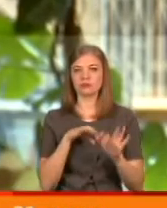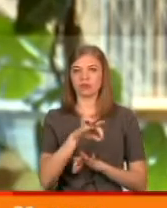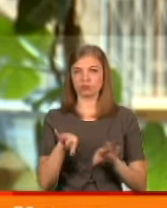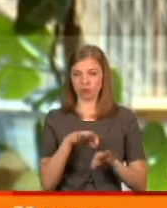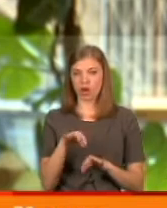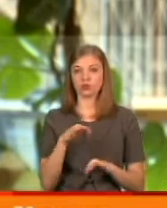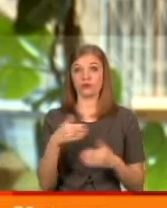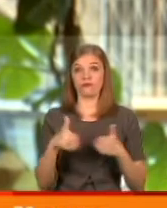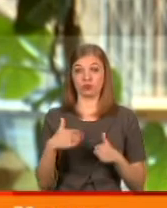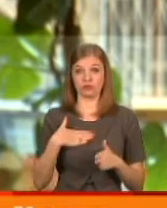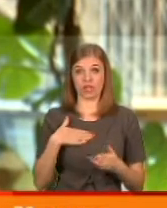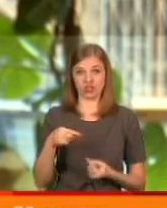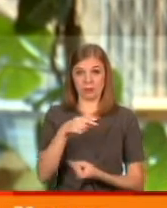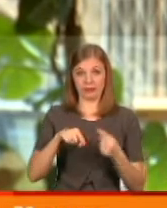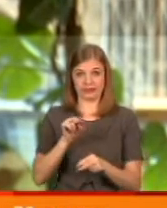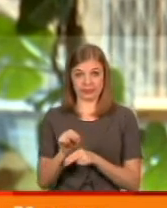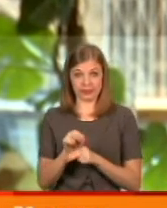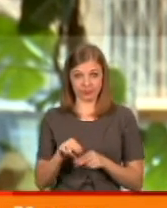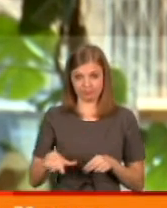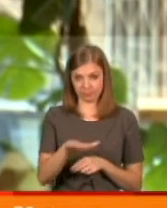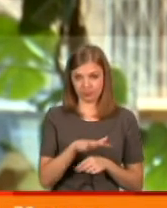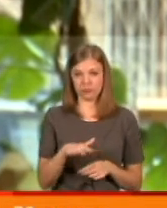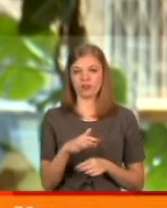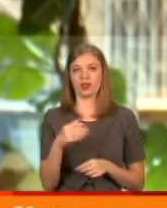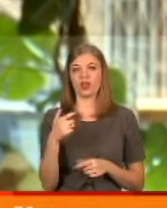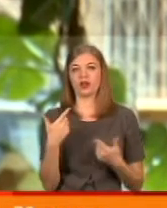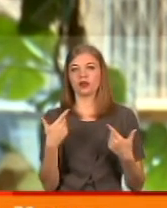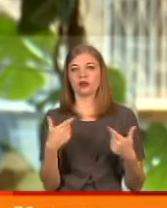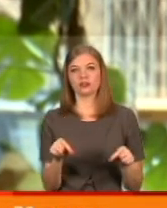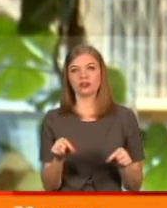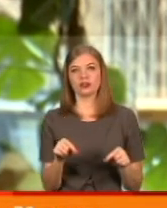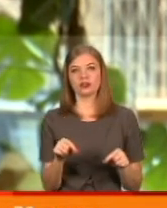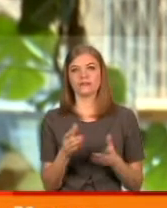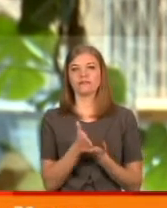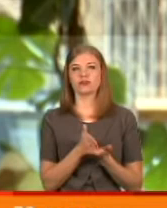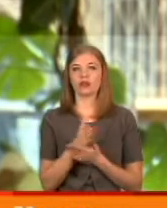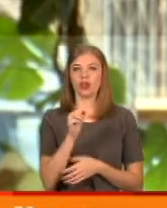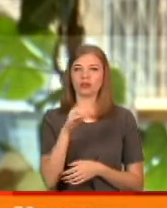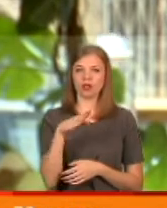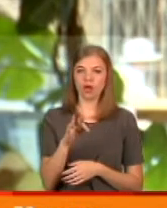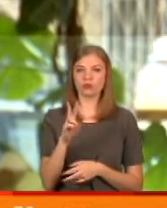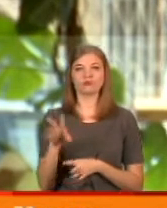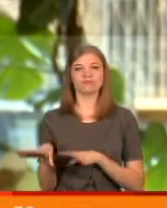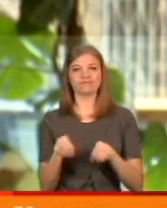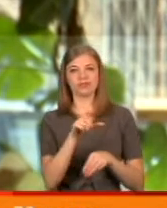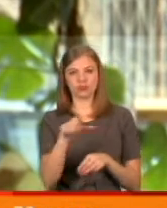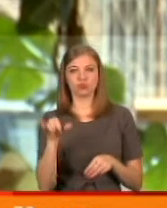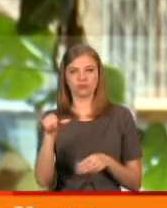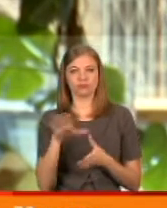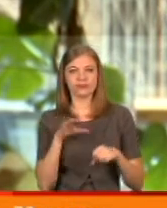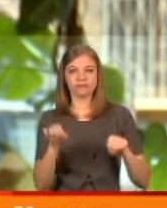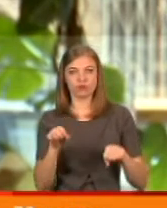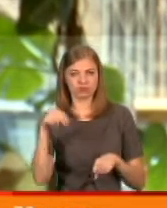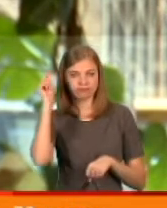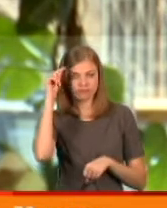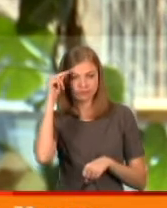випускники нашого бізнес-інкубатора «Новий відчет», де ветерани АТО і переселенці мали можливість